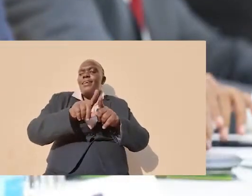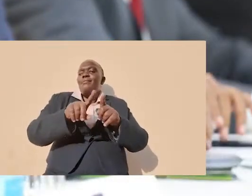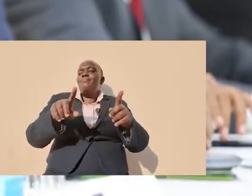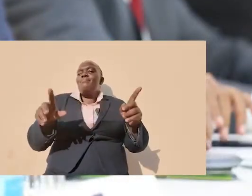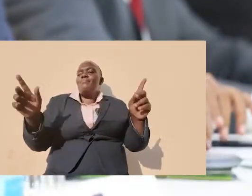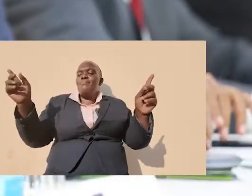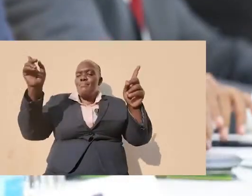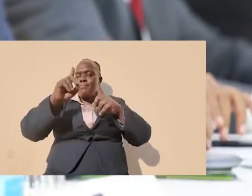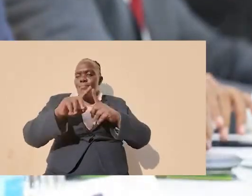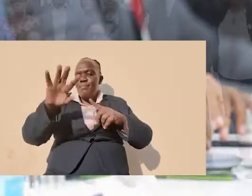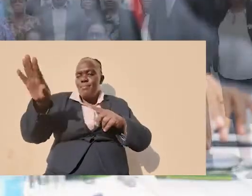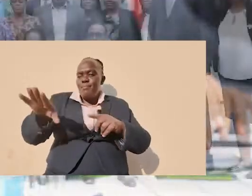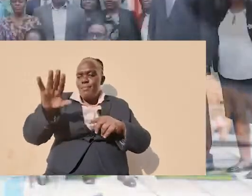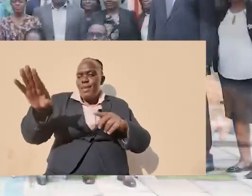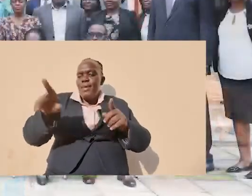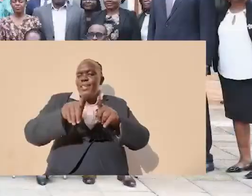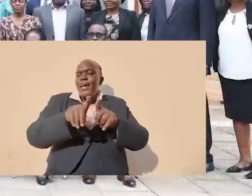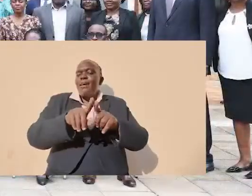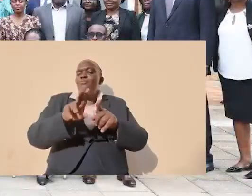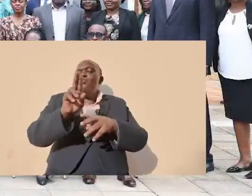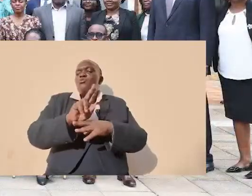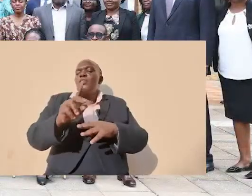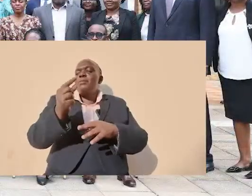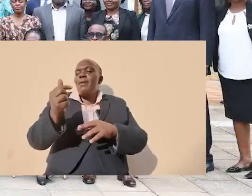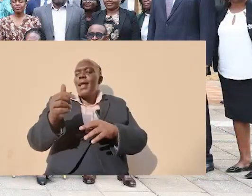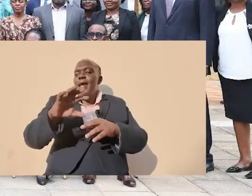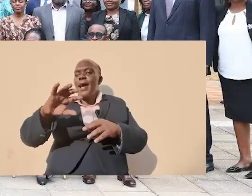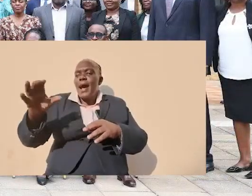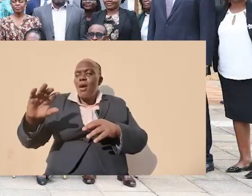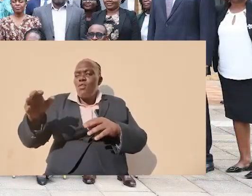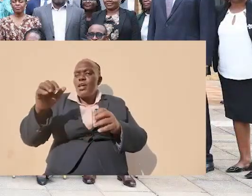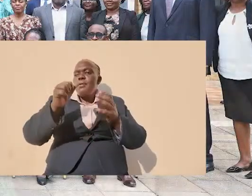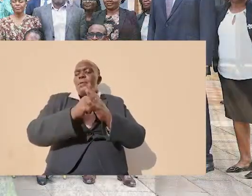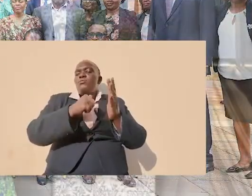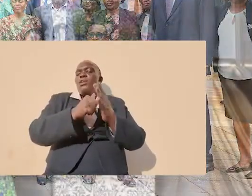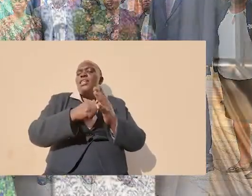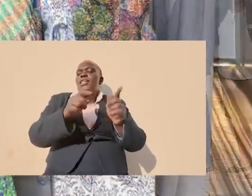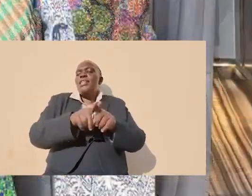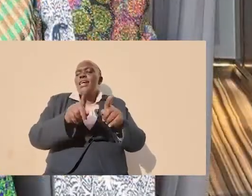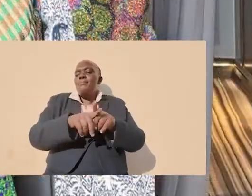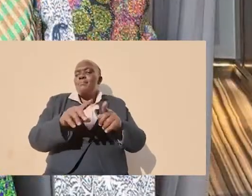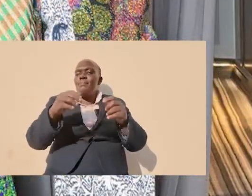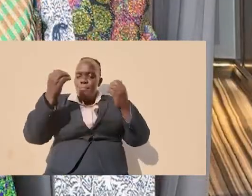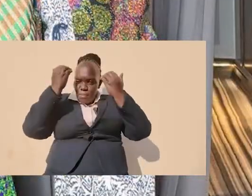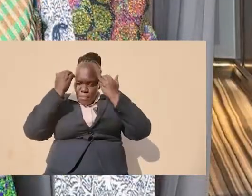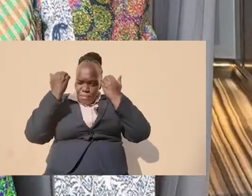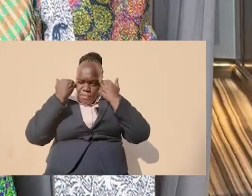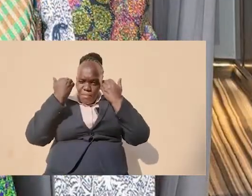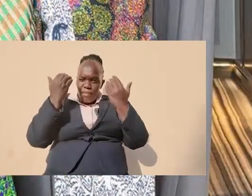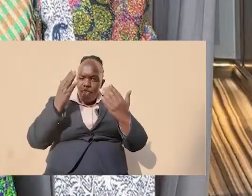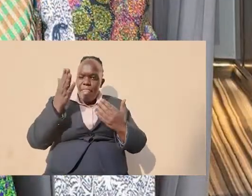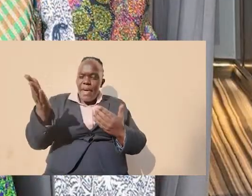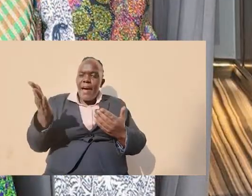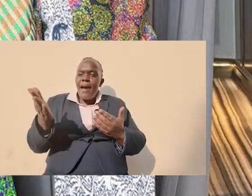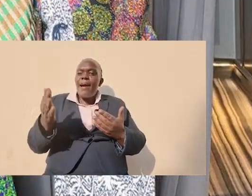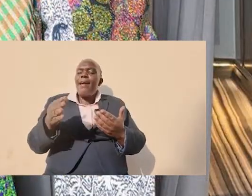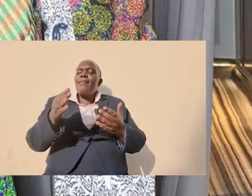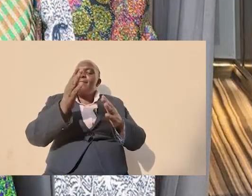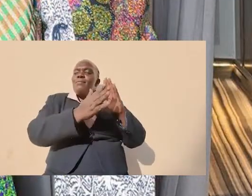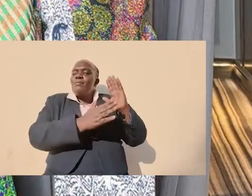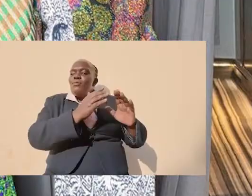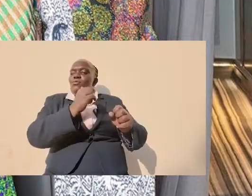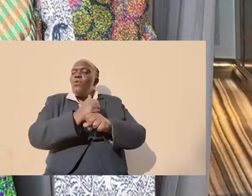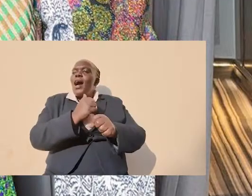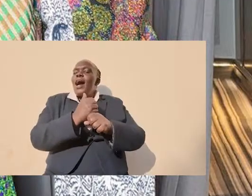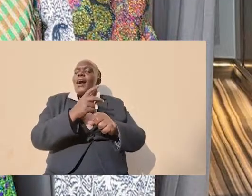PLEAD ili kuendelea kuimarisha mageuzi katika sekta ya haki. Tume ya Taifa ya Jinsia na Usawa na